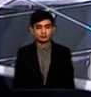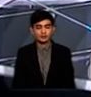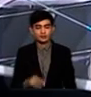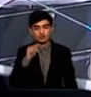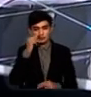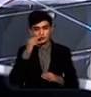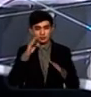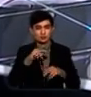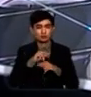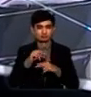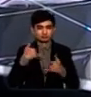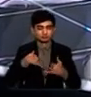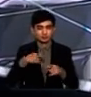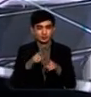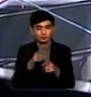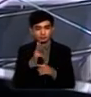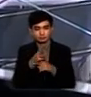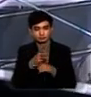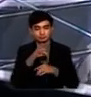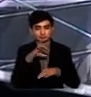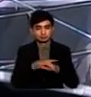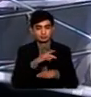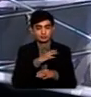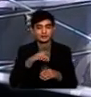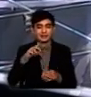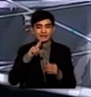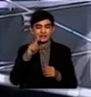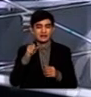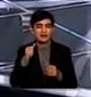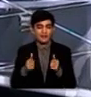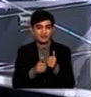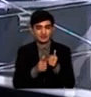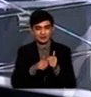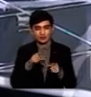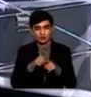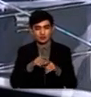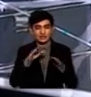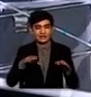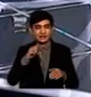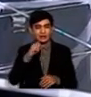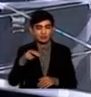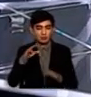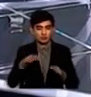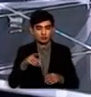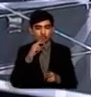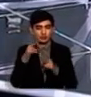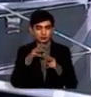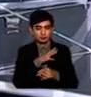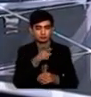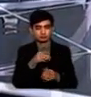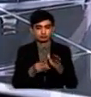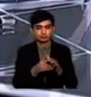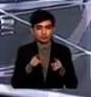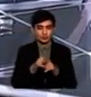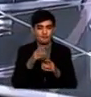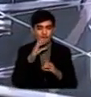В Шымкенте воспитательница собрала компромат на заведующую детского сада и написала жалобу в агентство по противодействию коррупции.